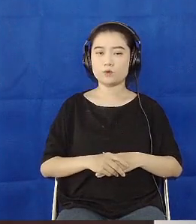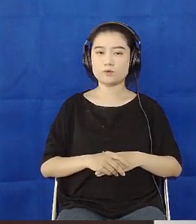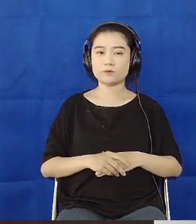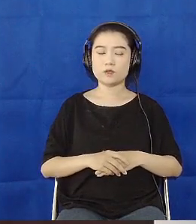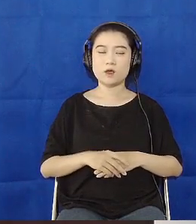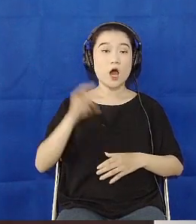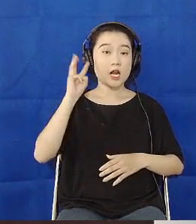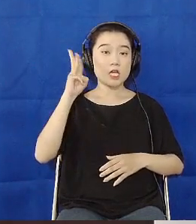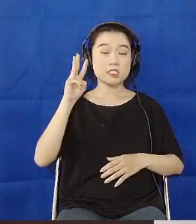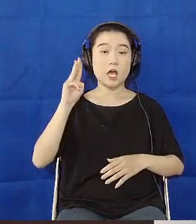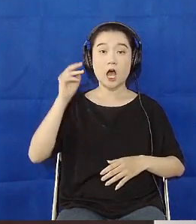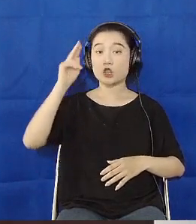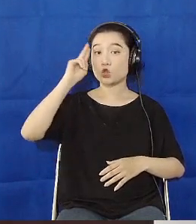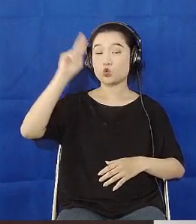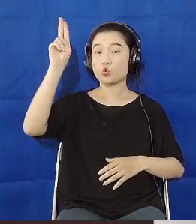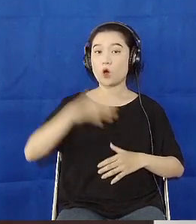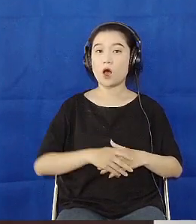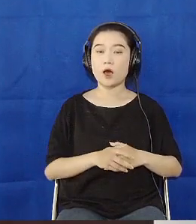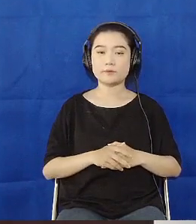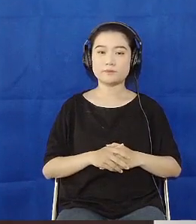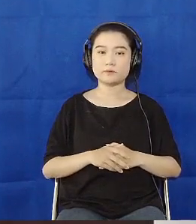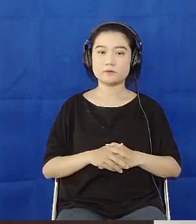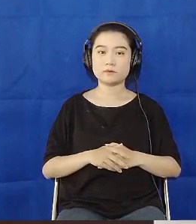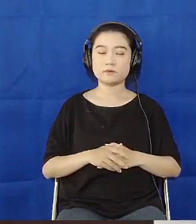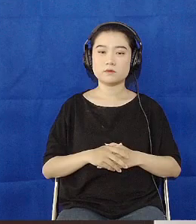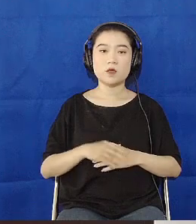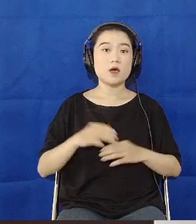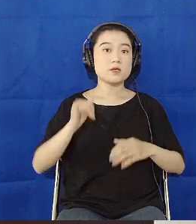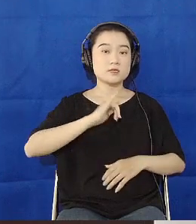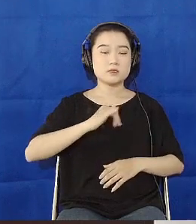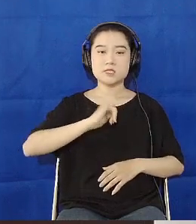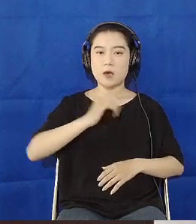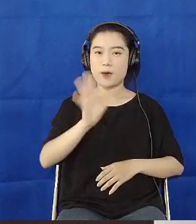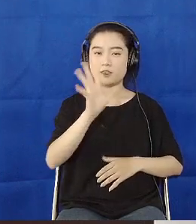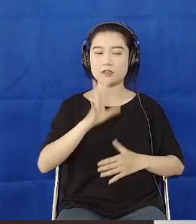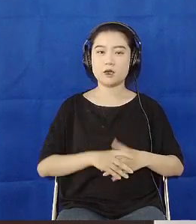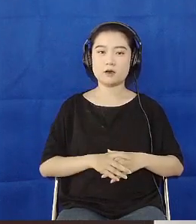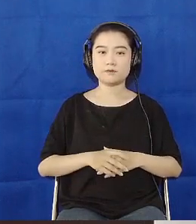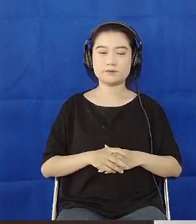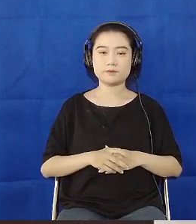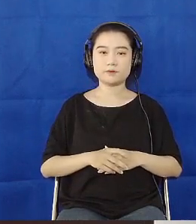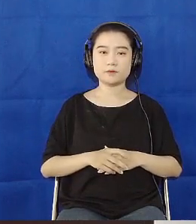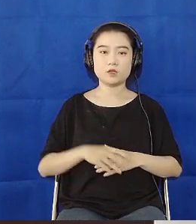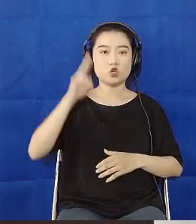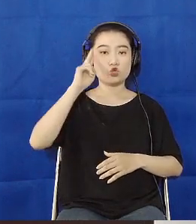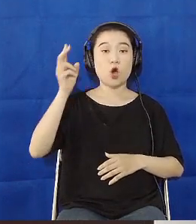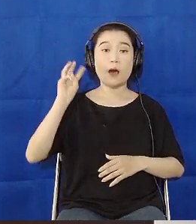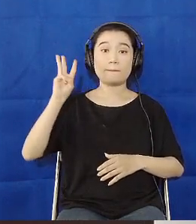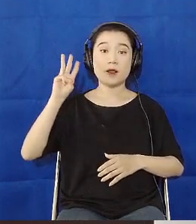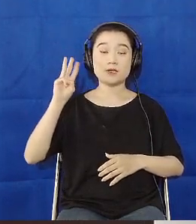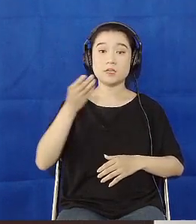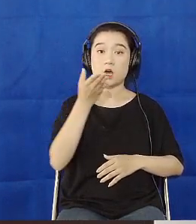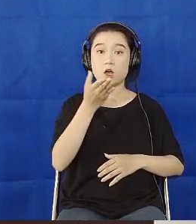rancanganku jauh berbeda dari rancanganmu. Saya tidak hanya merancang engkau sebagai orang